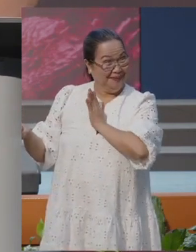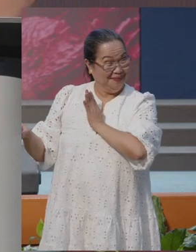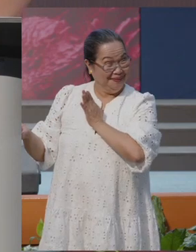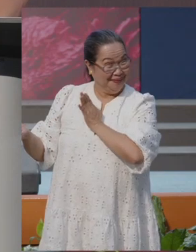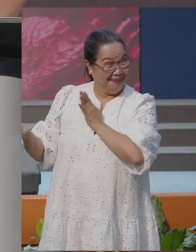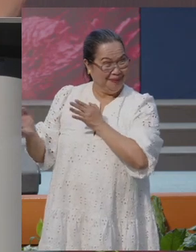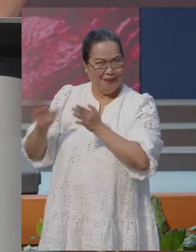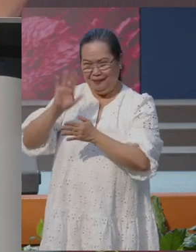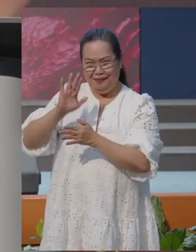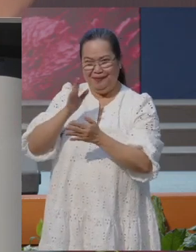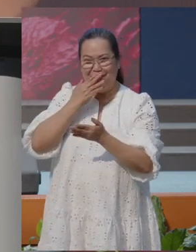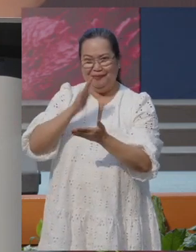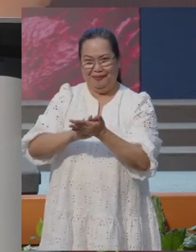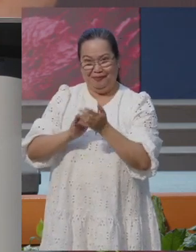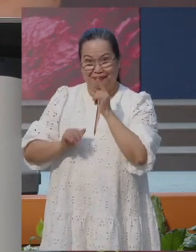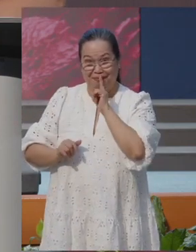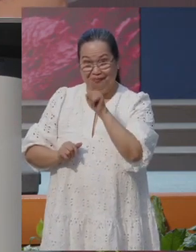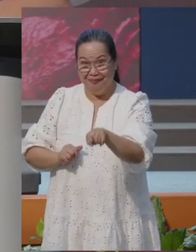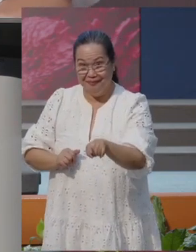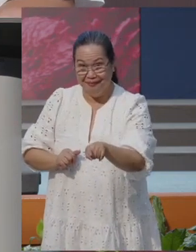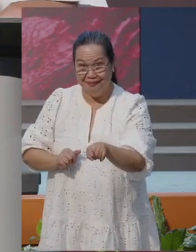harapan.